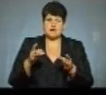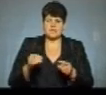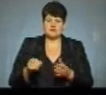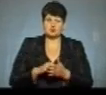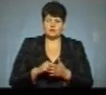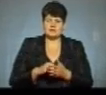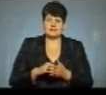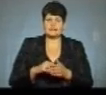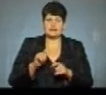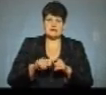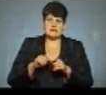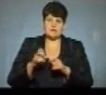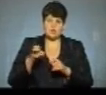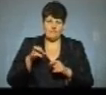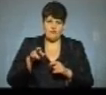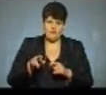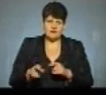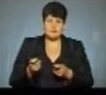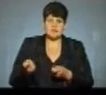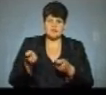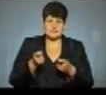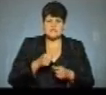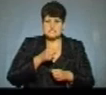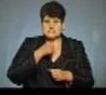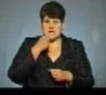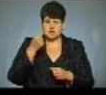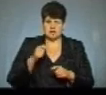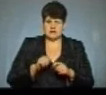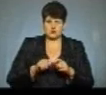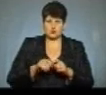тестування відповідальному за пункт тестування перенесли старші інструктори.